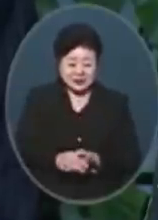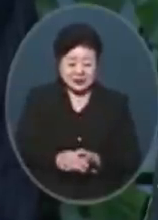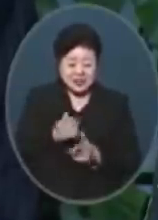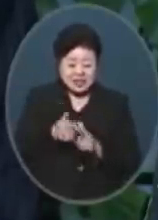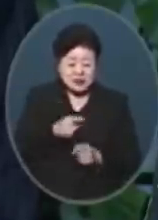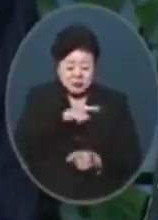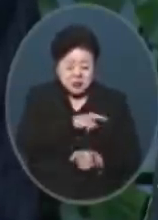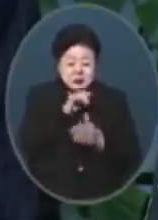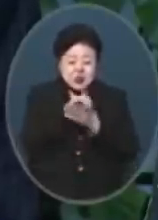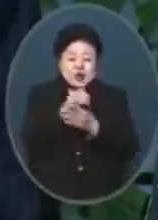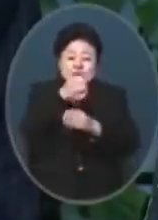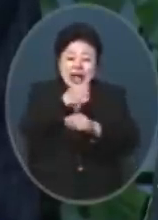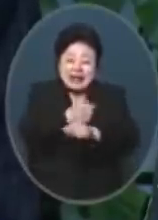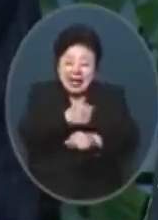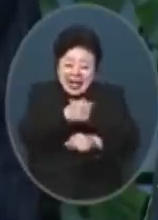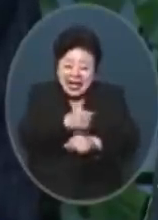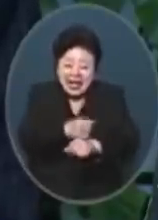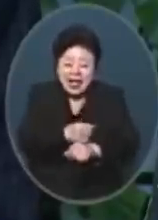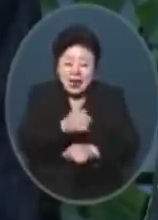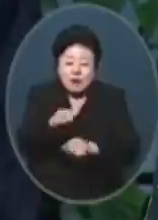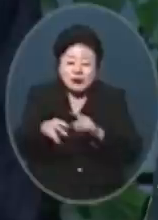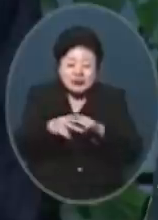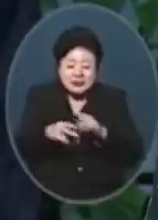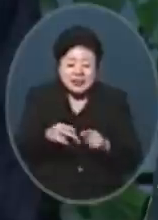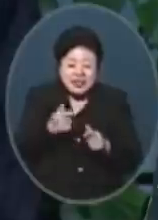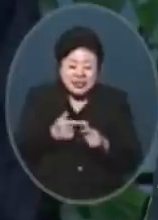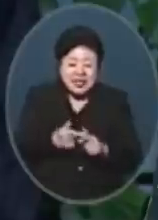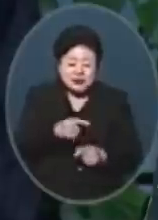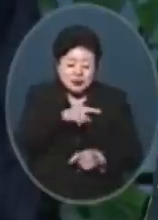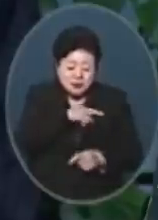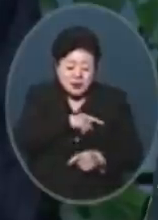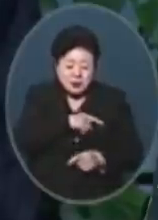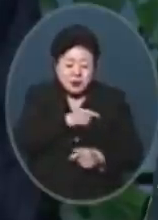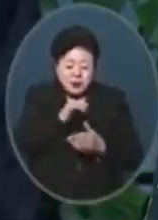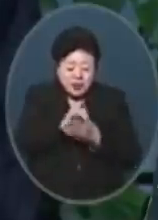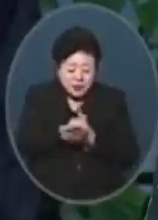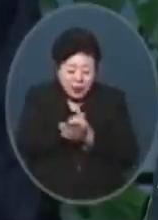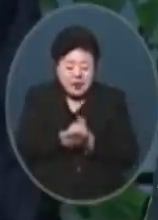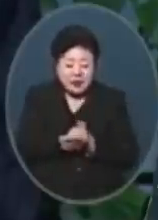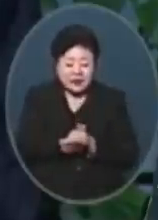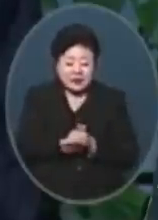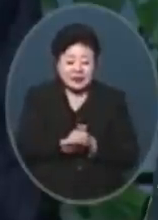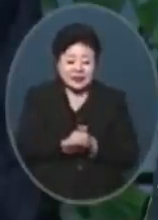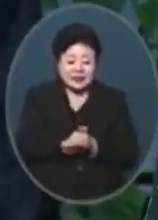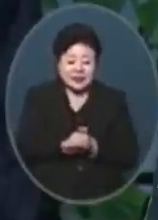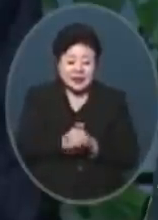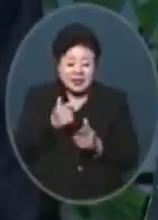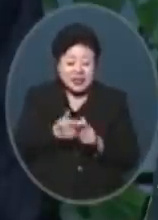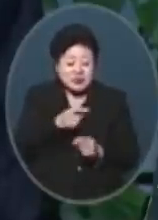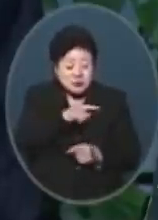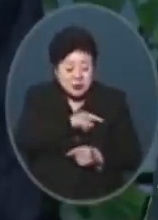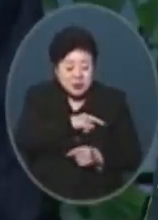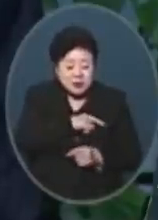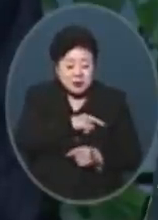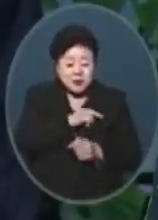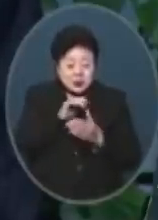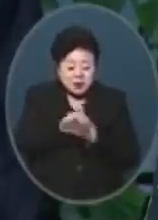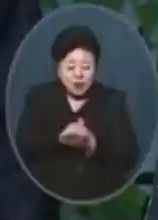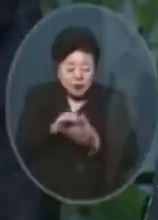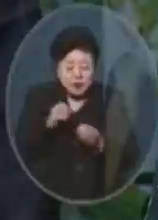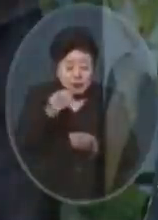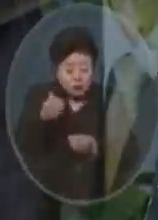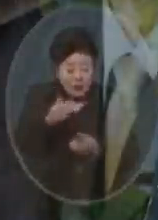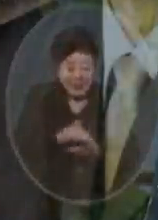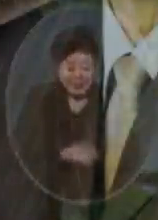이름으로 기도하라. 무엇이든지 내 이름으로 기도하면 그 내 이름으로 응답을 주겠다고 하시네요.